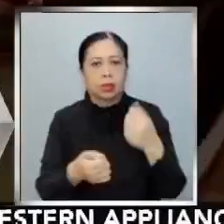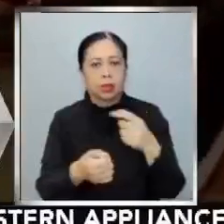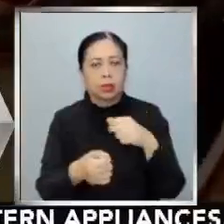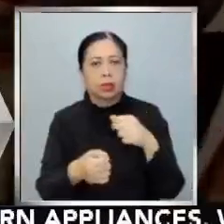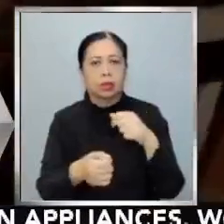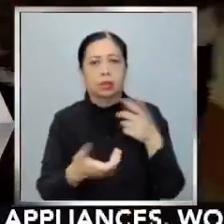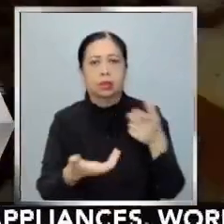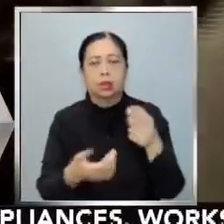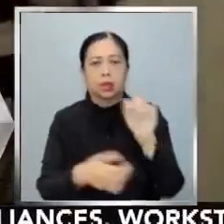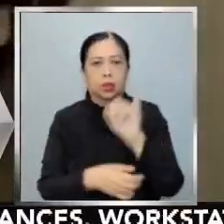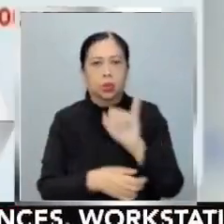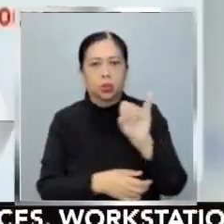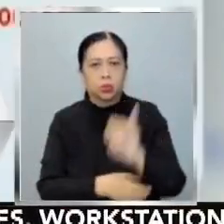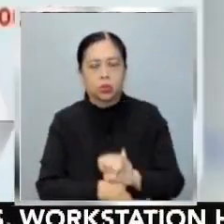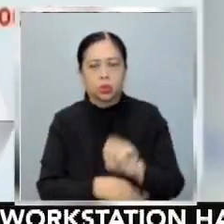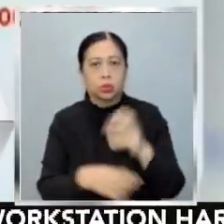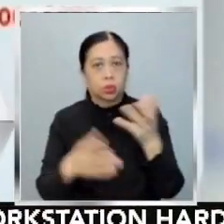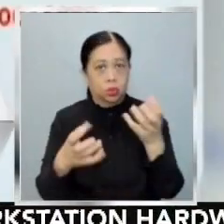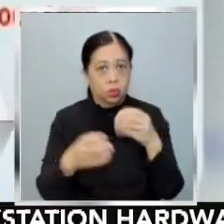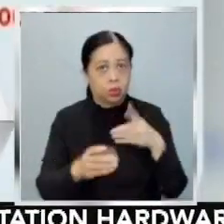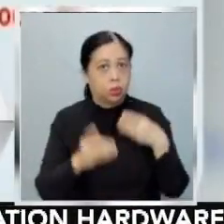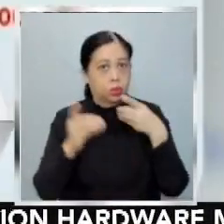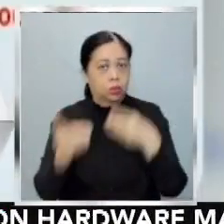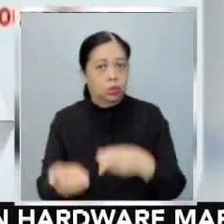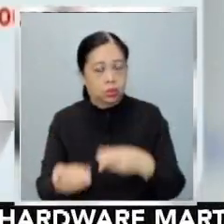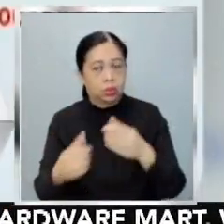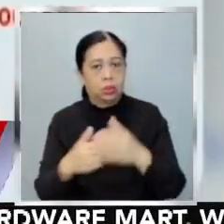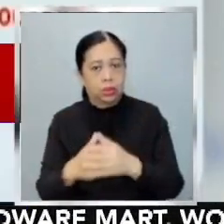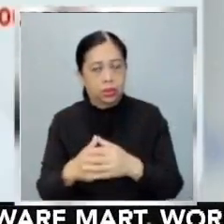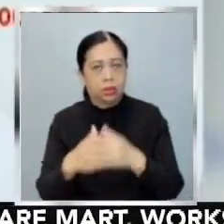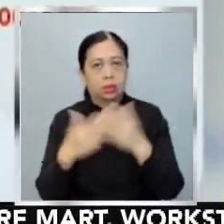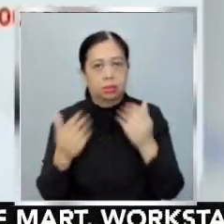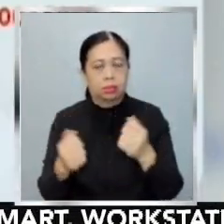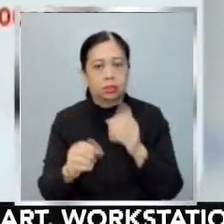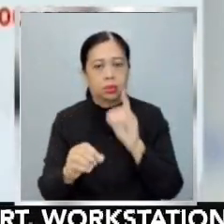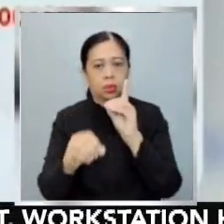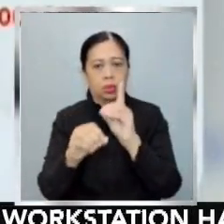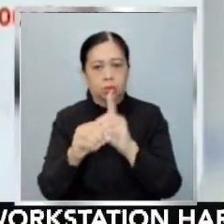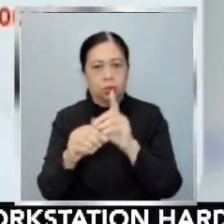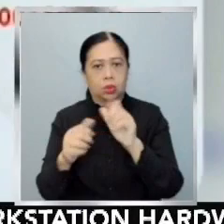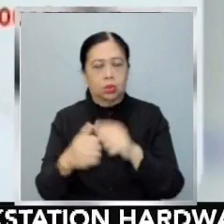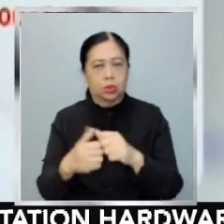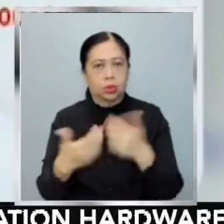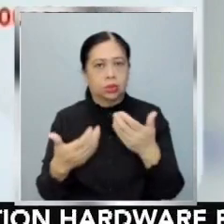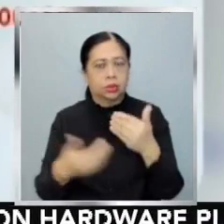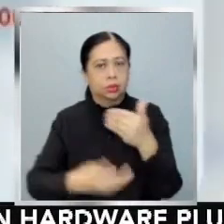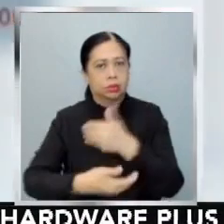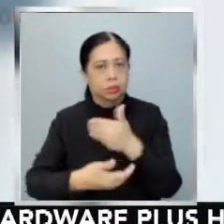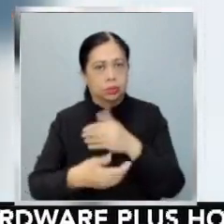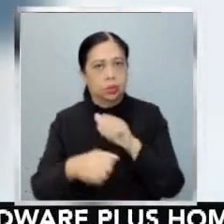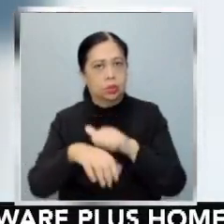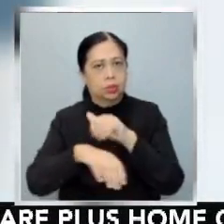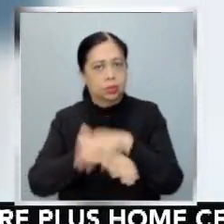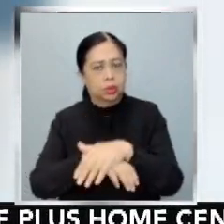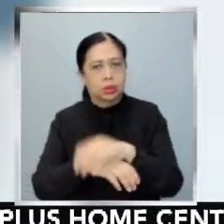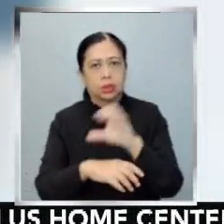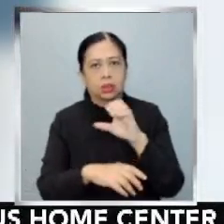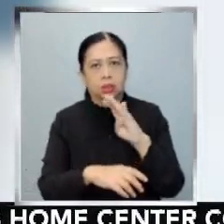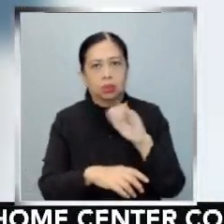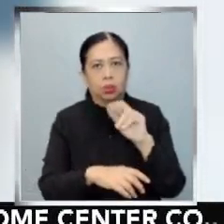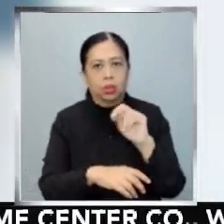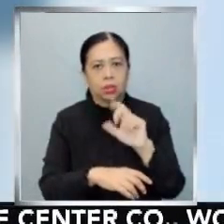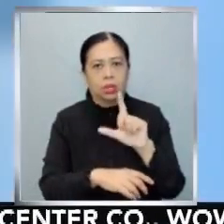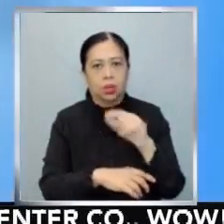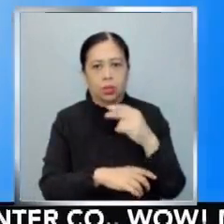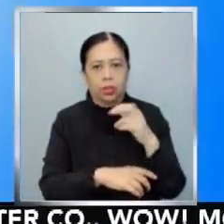araw. Sa mga nais mag-donate sa Operation Bayanihan, maaaring mag-deposito sa bank accounts o magpadala sa Cebuana, Louisiana.